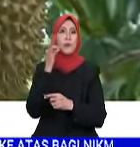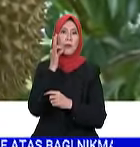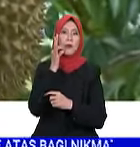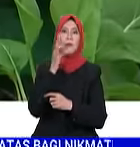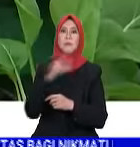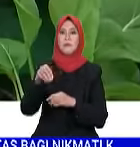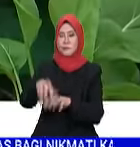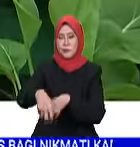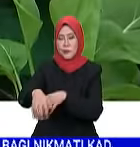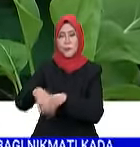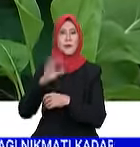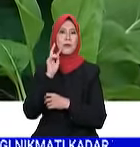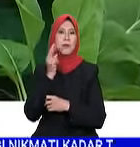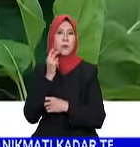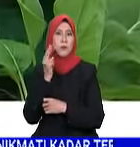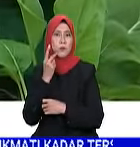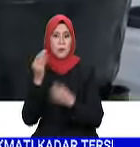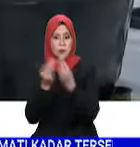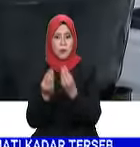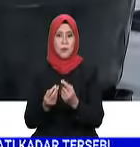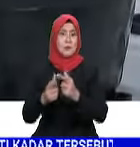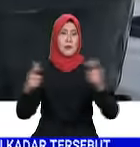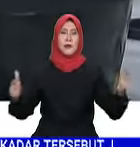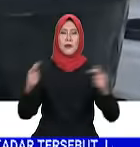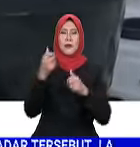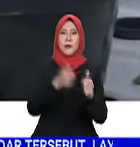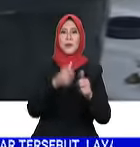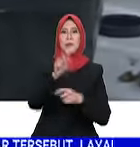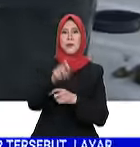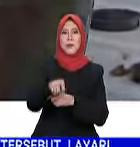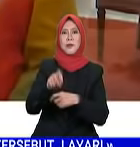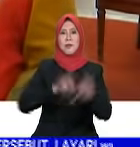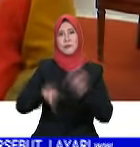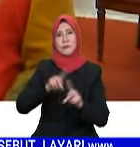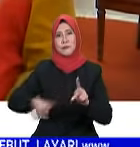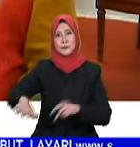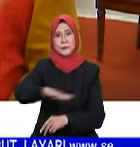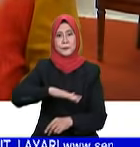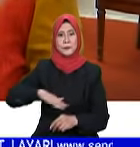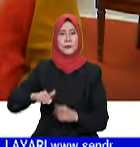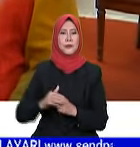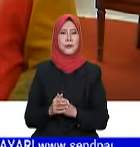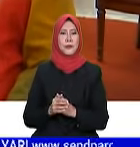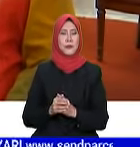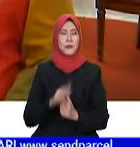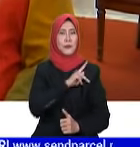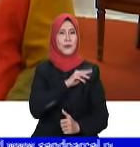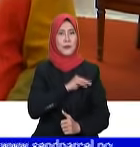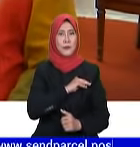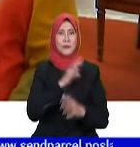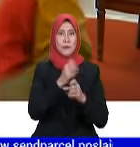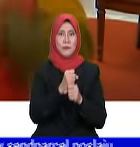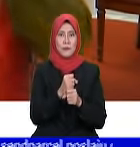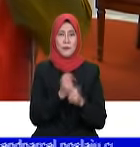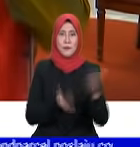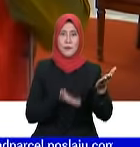tanaman sayur-sayuran dalam kuantiti besar bagi memenuhi keperluan penduduk setempat. Pihak kementerian telah sedang